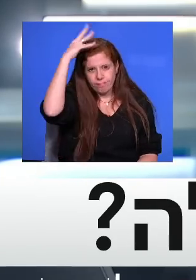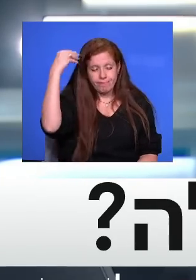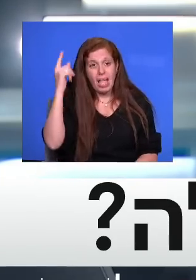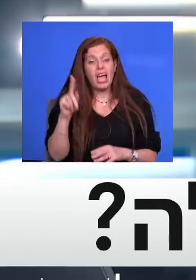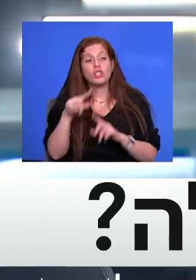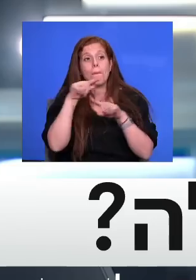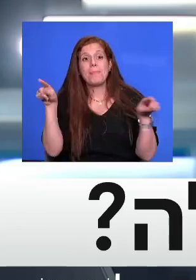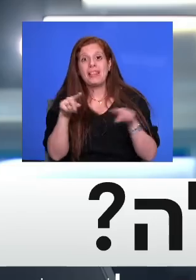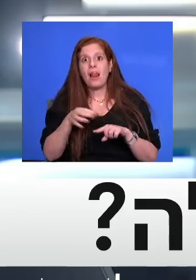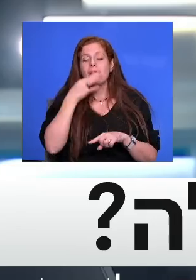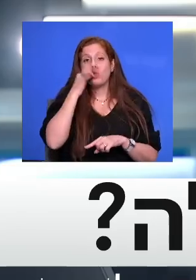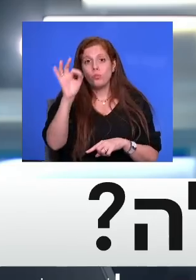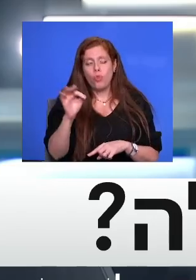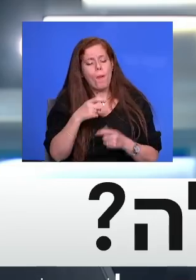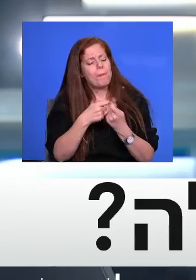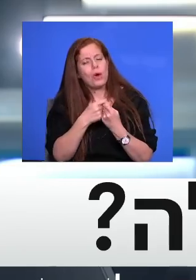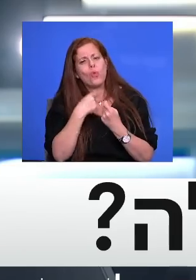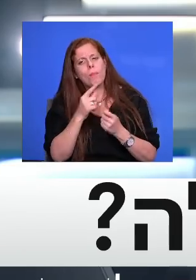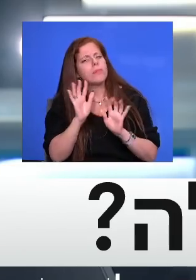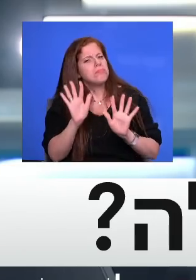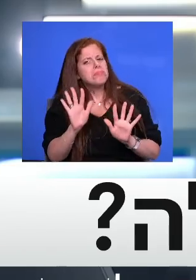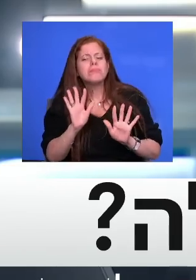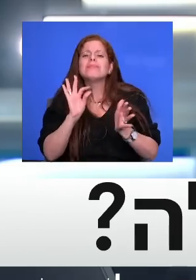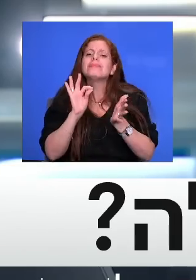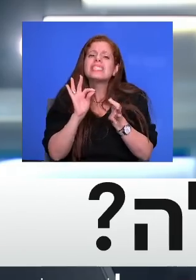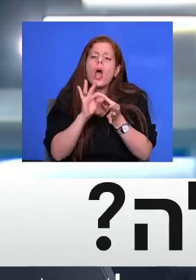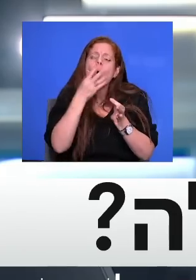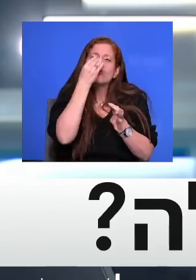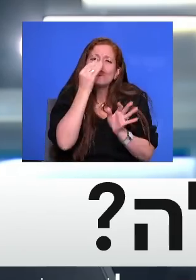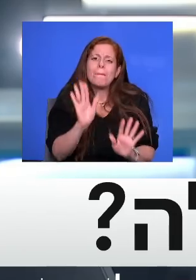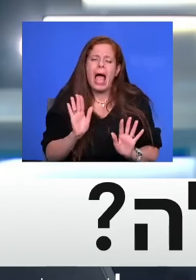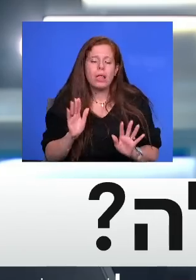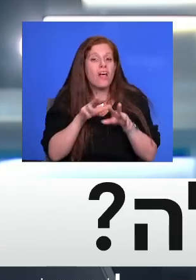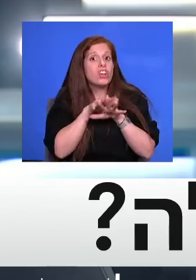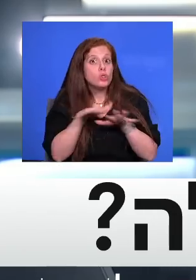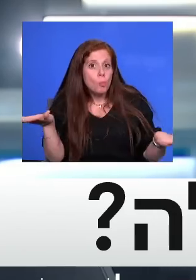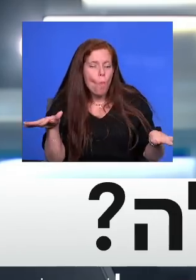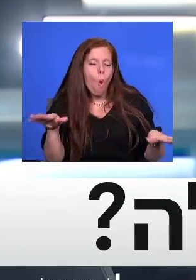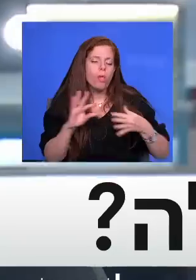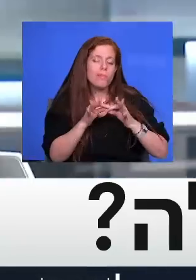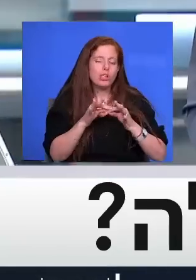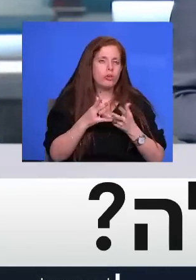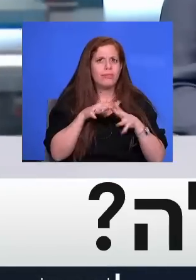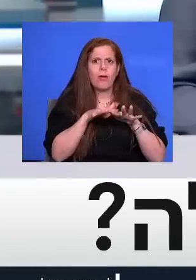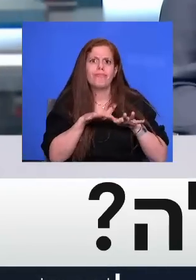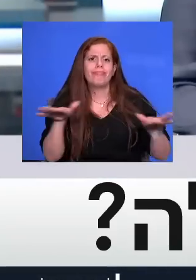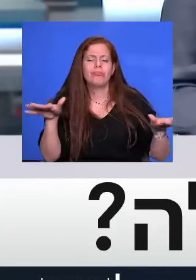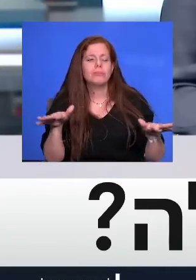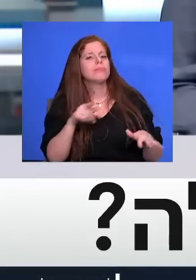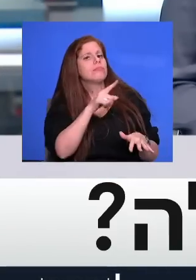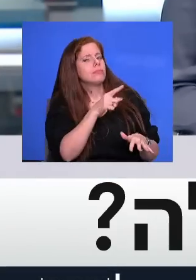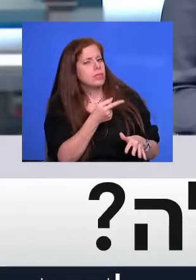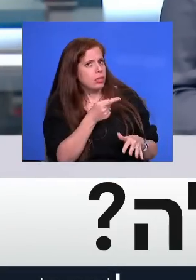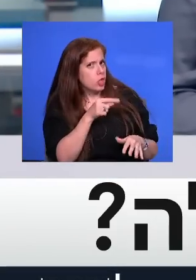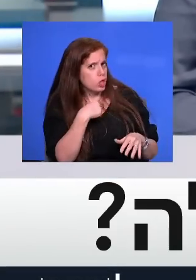החדשה? בארגון מרגיעים וטוענים שהוא חלה בסך הכל בשפעת, אבל השמועות ברשת כבר מתרוצצות. רועי קייס, ראש תחום העולם הערבי, שם